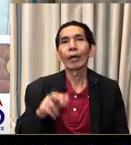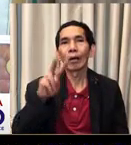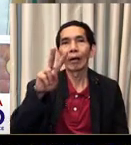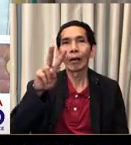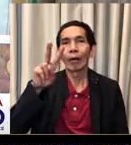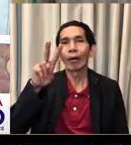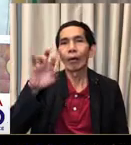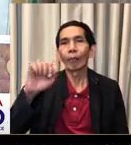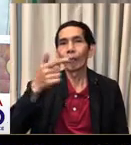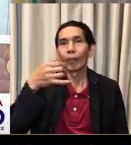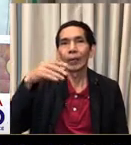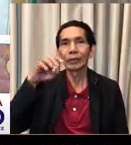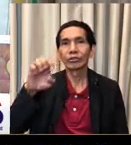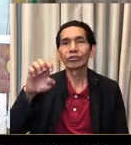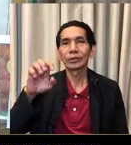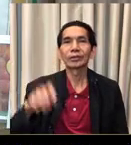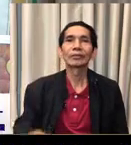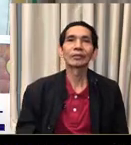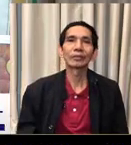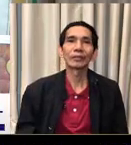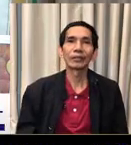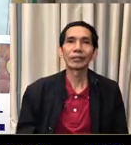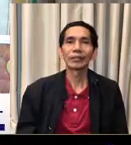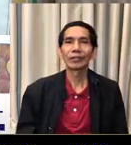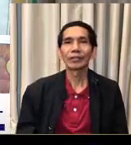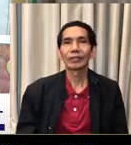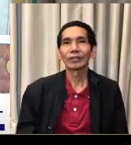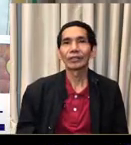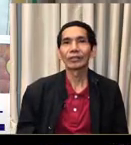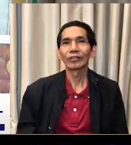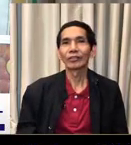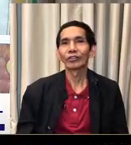Gary Roque. Oh, jowa.